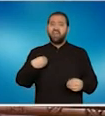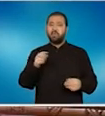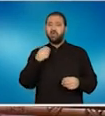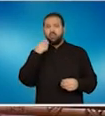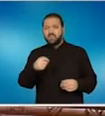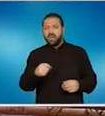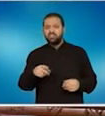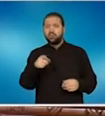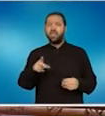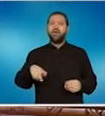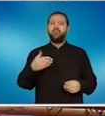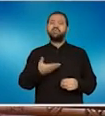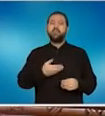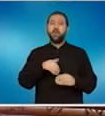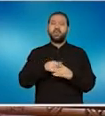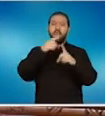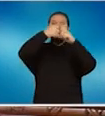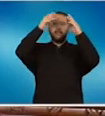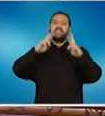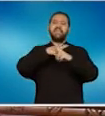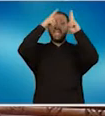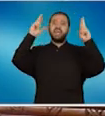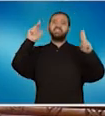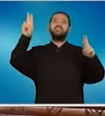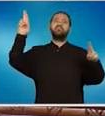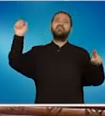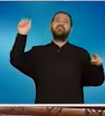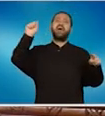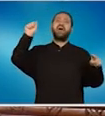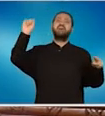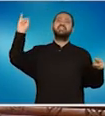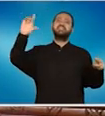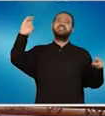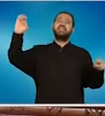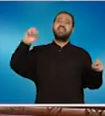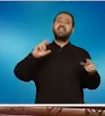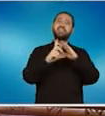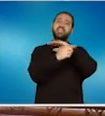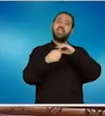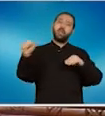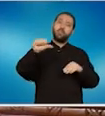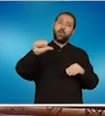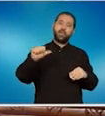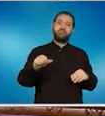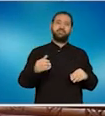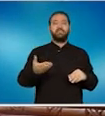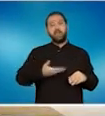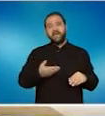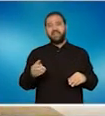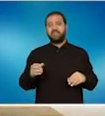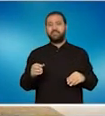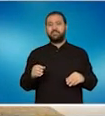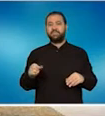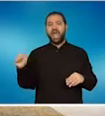știut. Ce se întâmplă la Ploiești, Părinte Adrian Cazacu, din punctul de vedere al ca ploieștean teme,